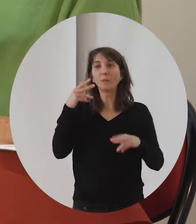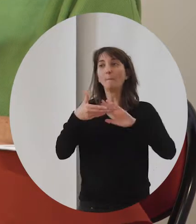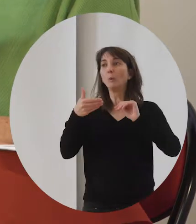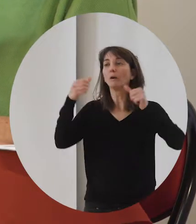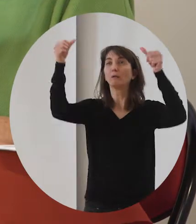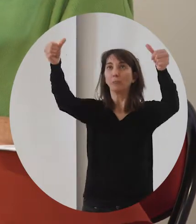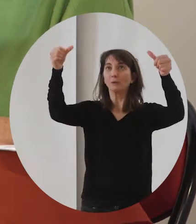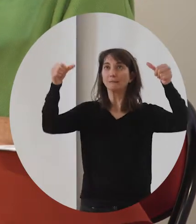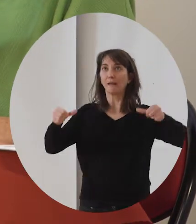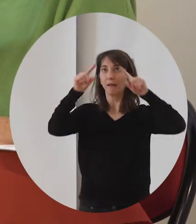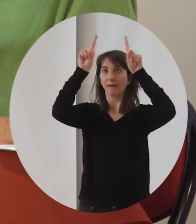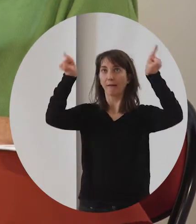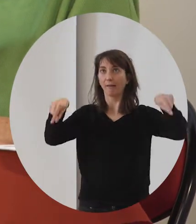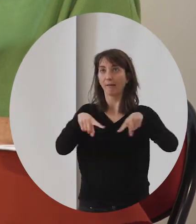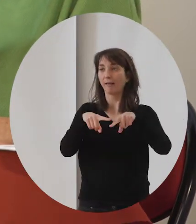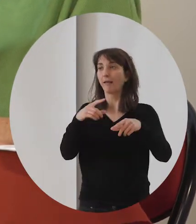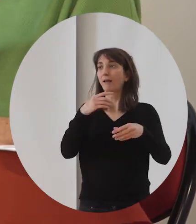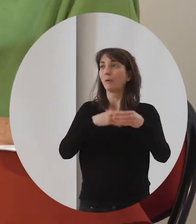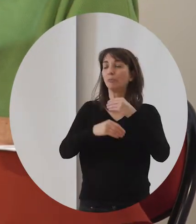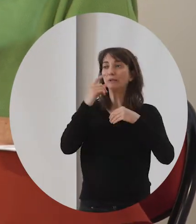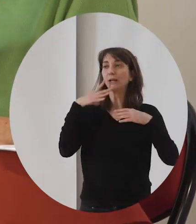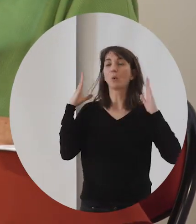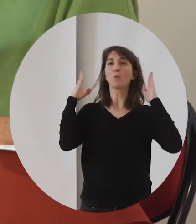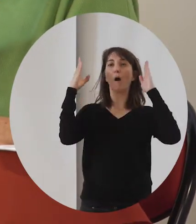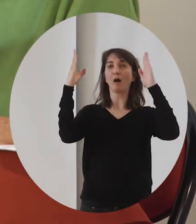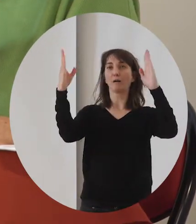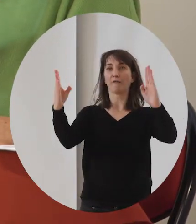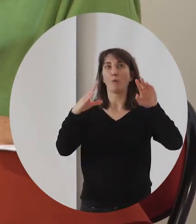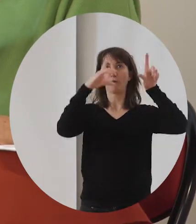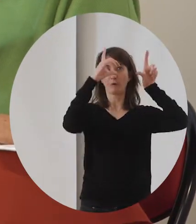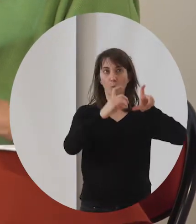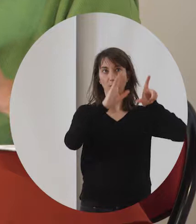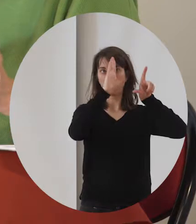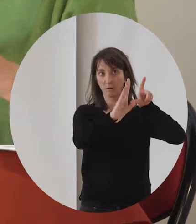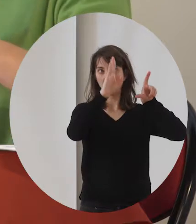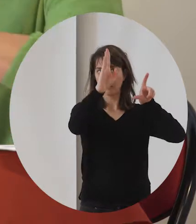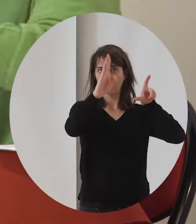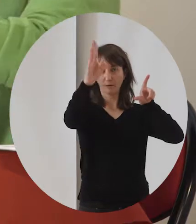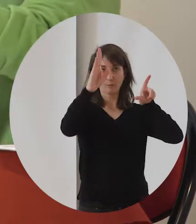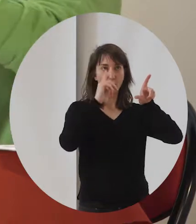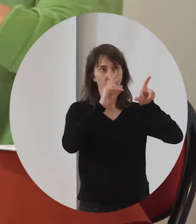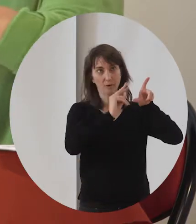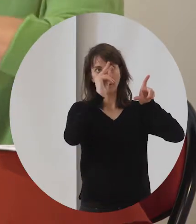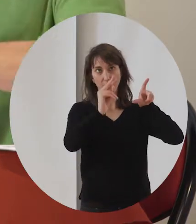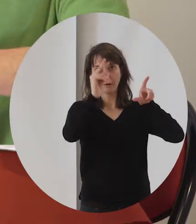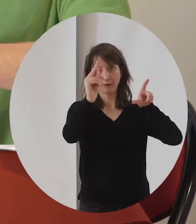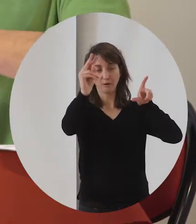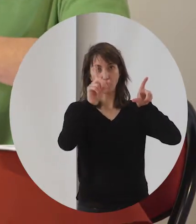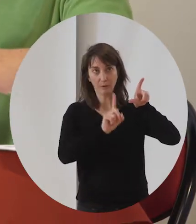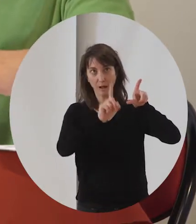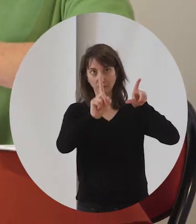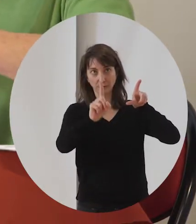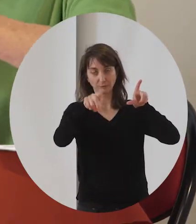C'est par exemple, si on a la chance d'avoir un couloir, de pouvoir mettre des photos sur le couloir et que l'enfant puisse aller d'une photo à l'autre. Donc il y